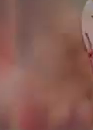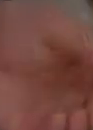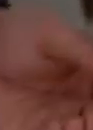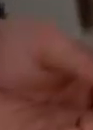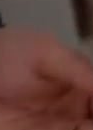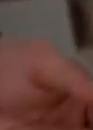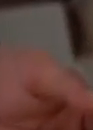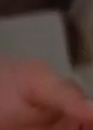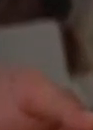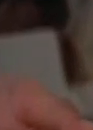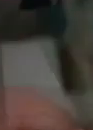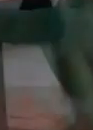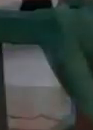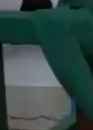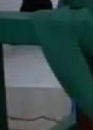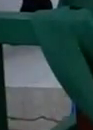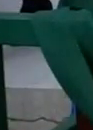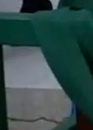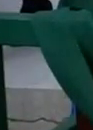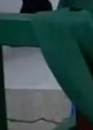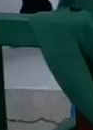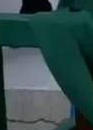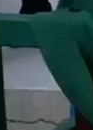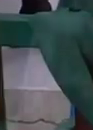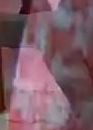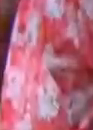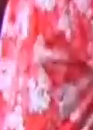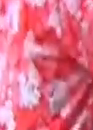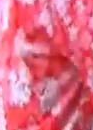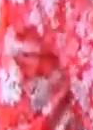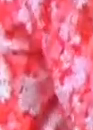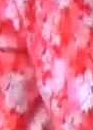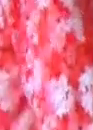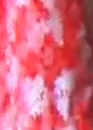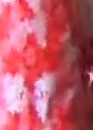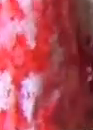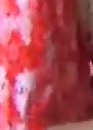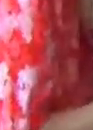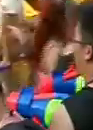มาใหม่แล้วนนองเราร้องทนองเ